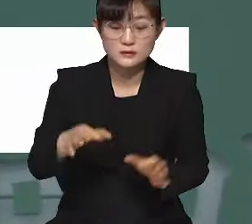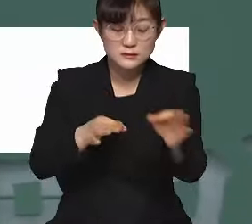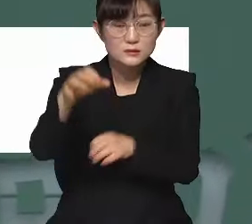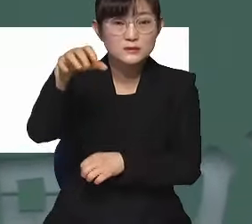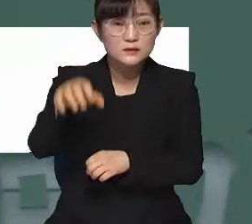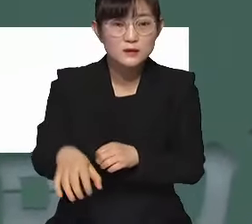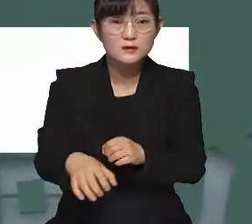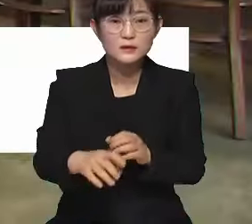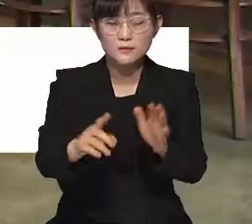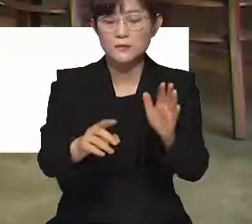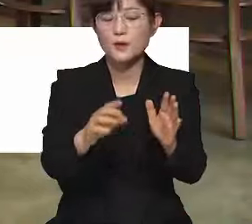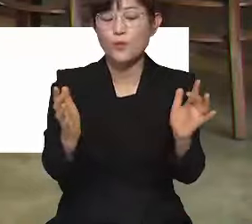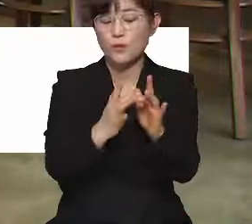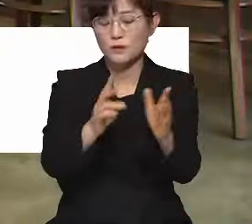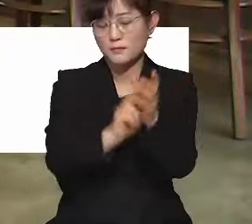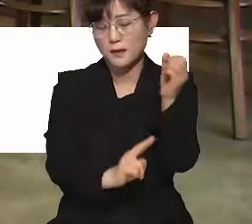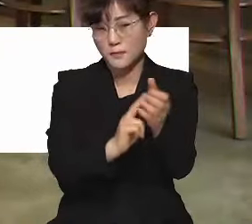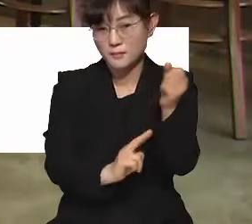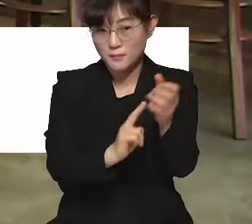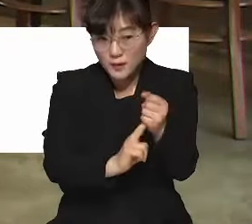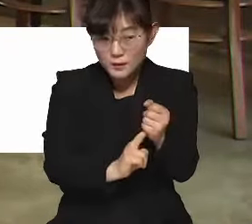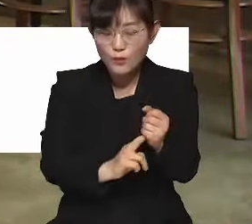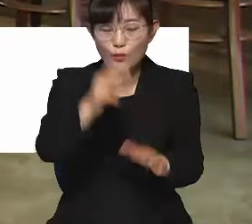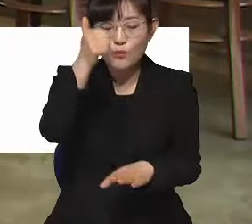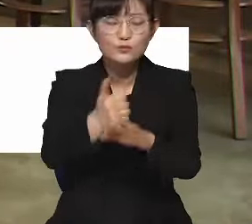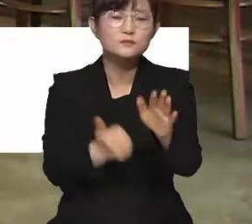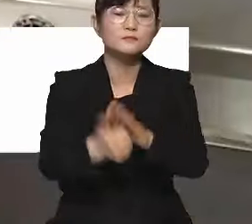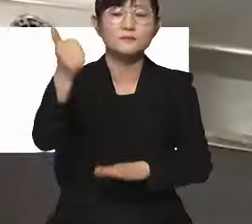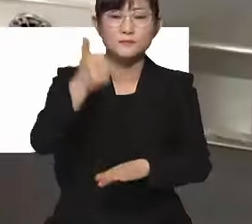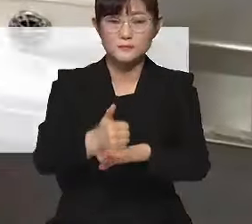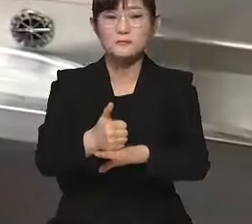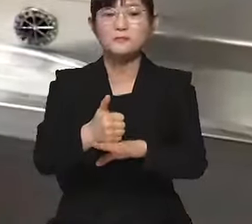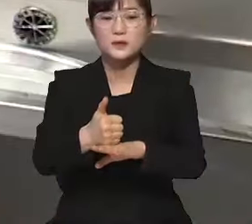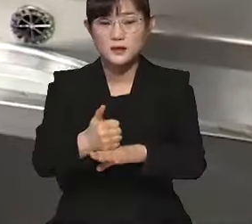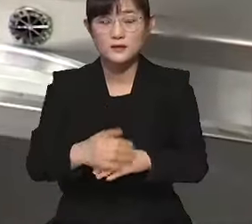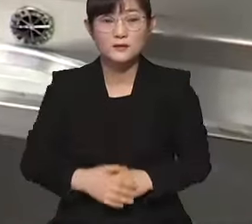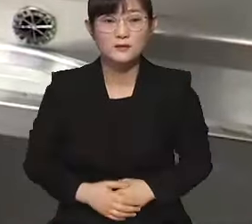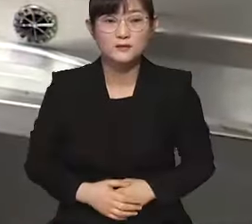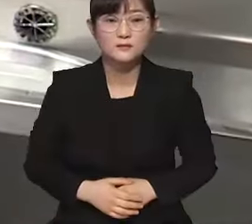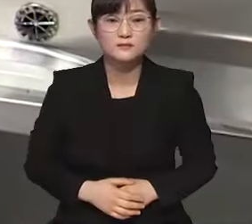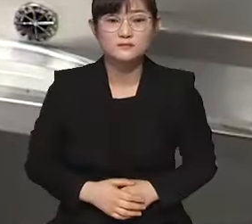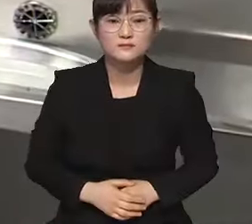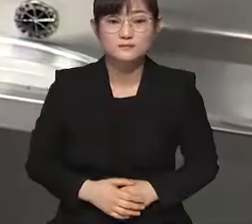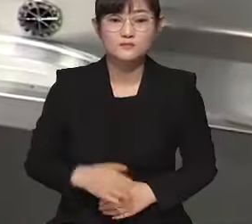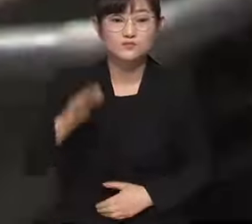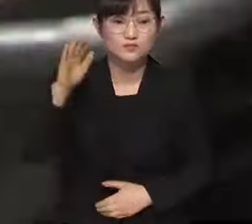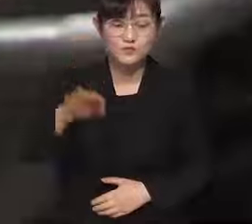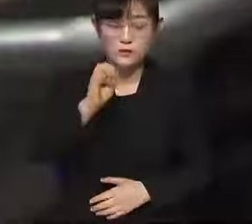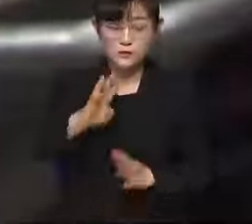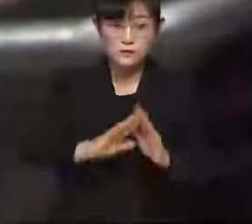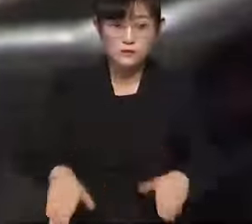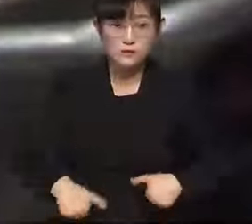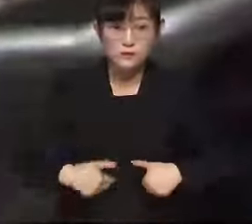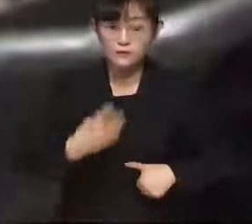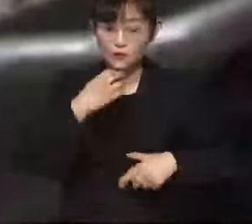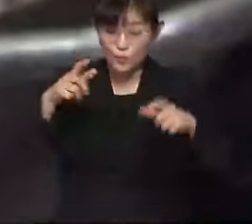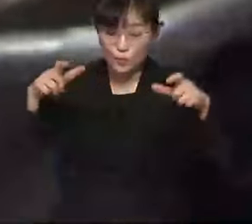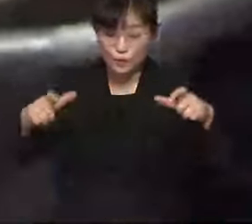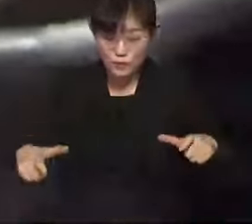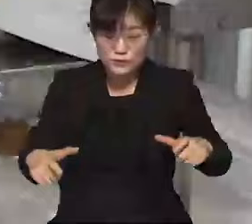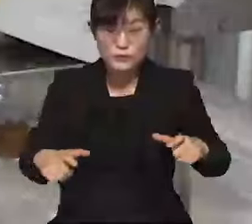마케팅과 밀키트 상품화 등 발빠르게 대응에 성공했습니다. 이후 프랜차이즈 사업에 나서 광주 전남과 수도권